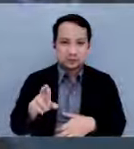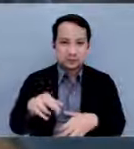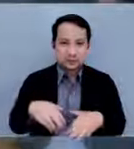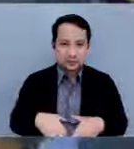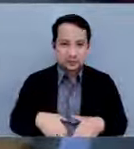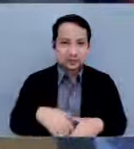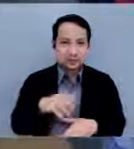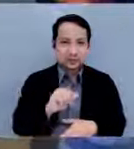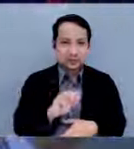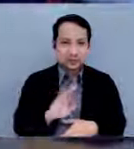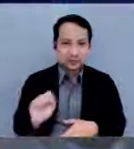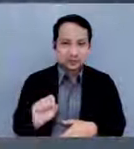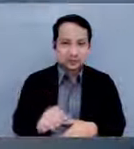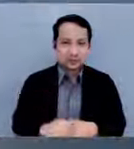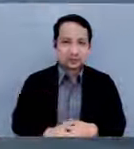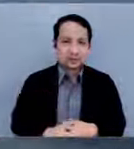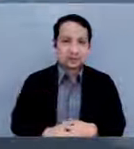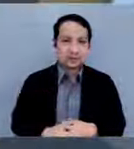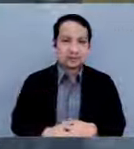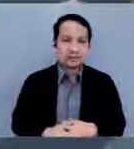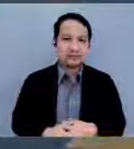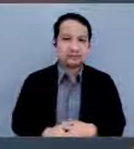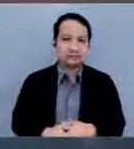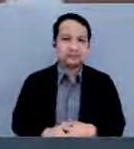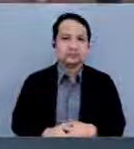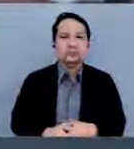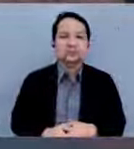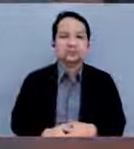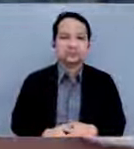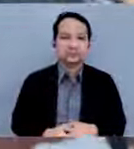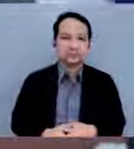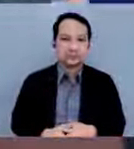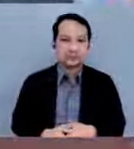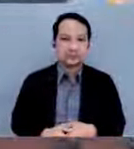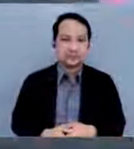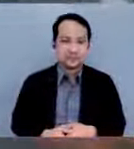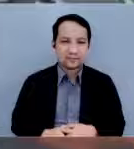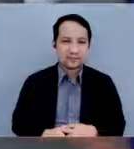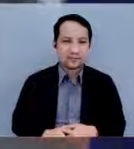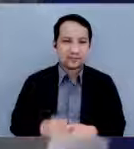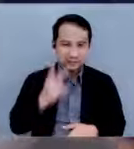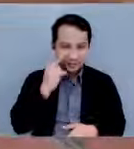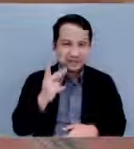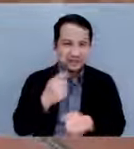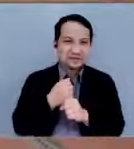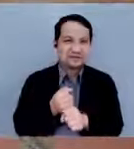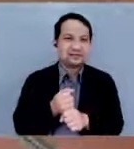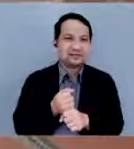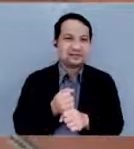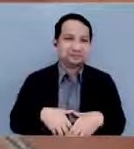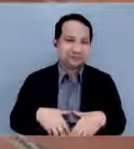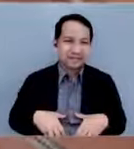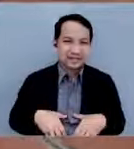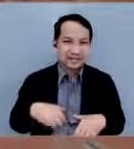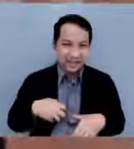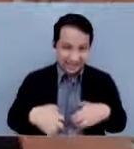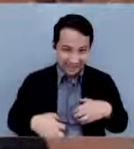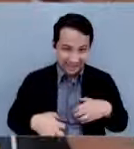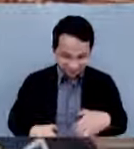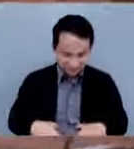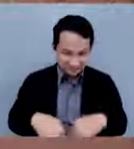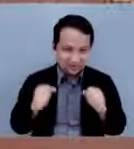core. Wala. Yan yung sinasabi ko. Abs reveal ba yan? Abs reveal. Absolutely. Pero I